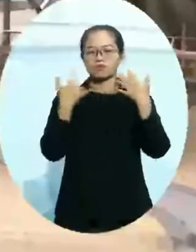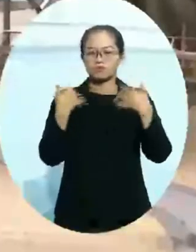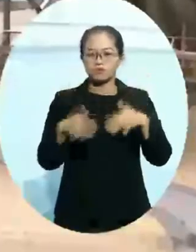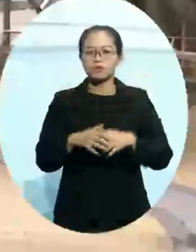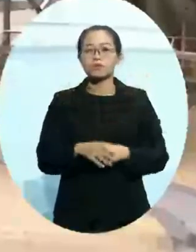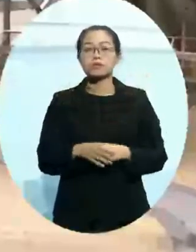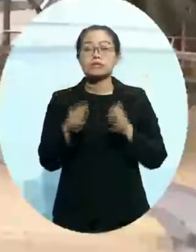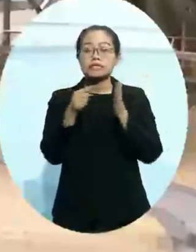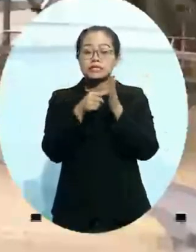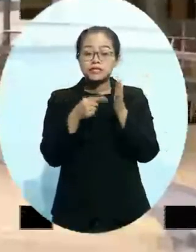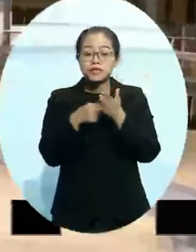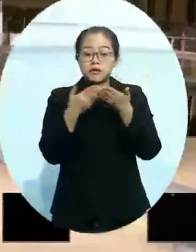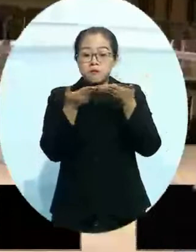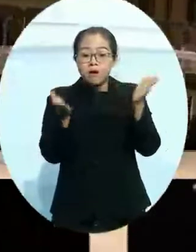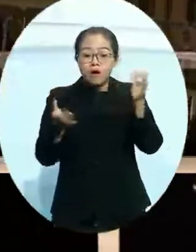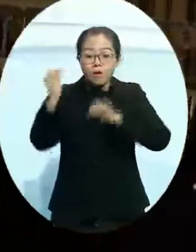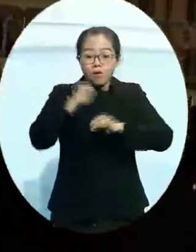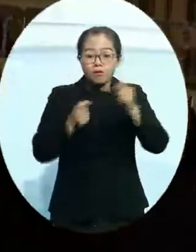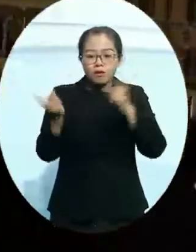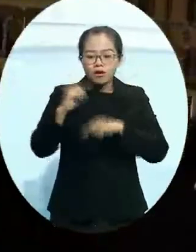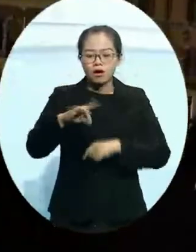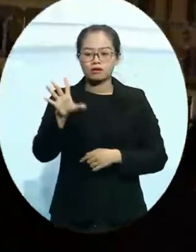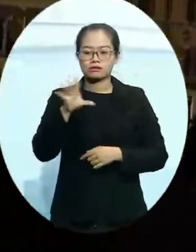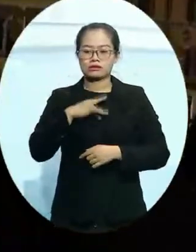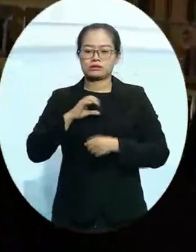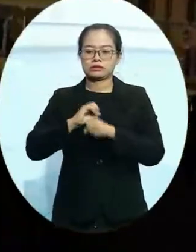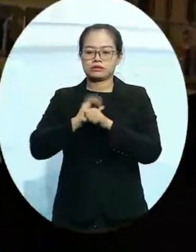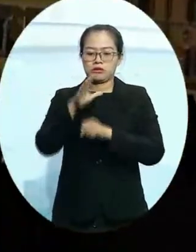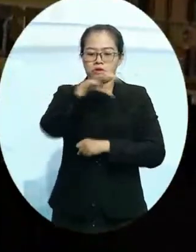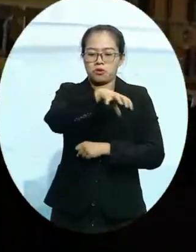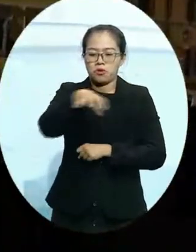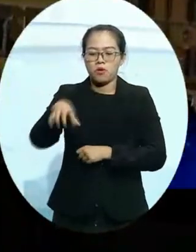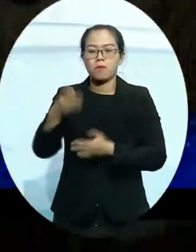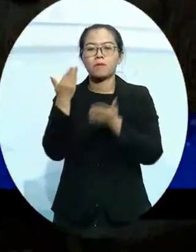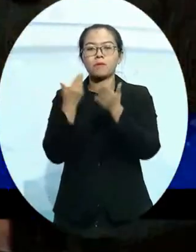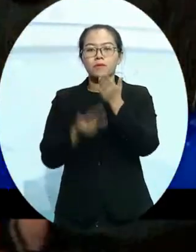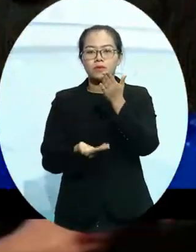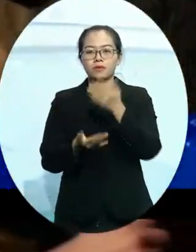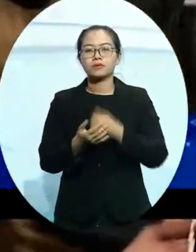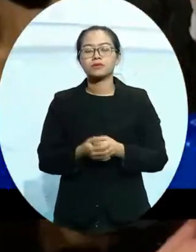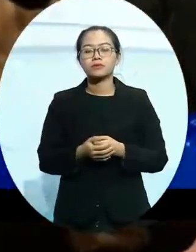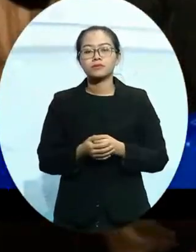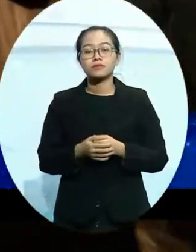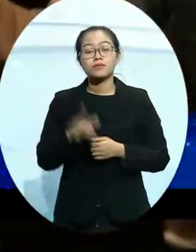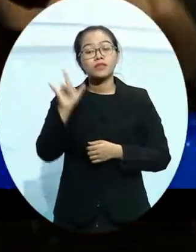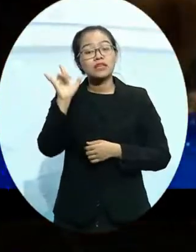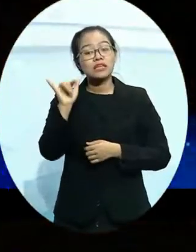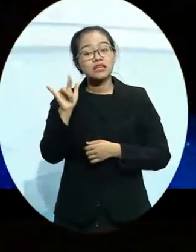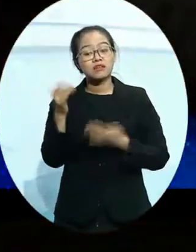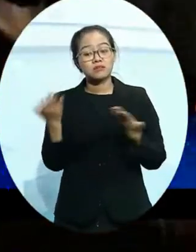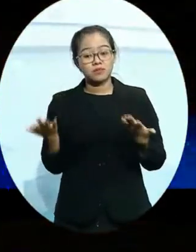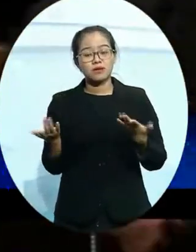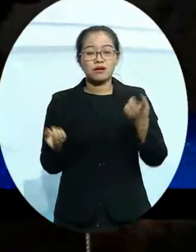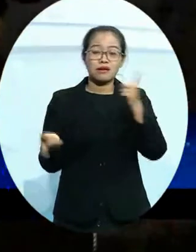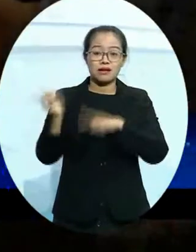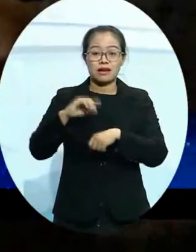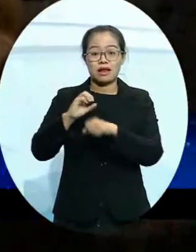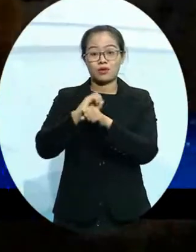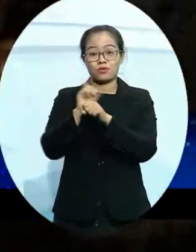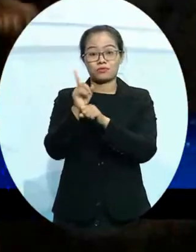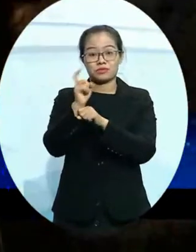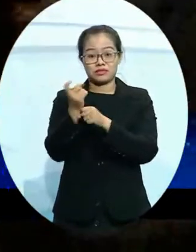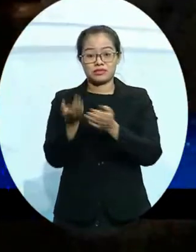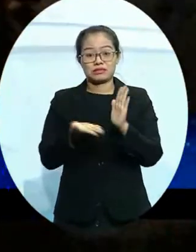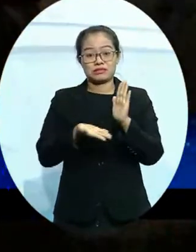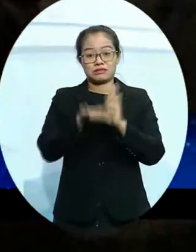xuất hiện các ổ dịch mới. Tương tự Hồng Kông, nhiều quốc gia châu Âu, trong đó có Italia, cũng đang chứng kiến đà tăng trở lại của số ca mắc